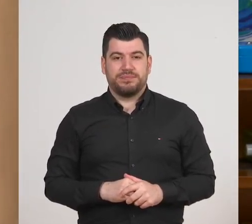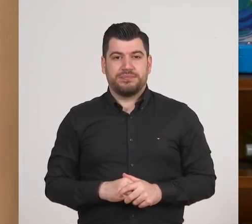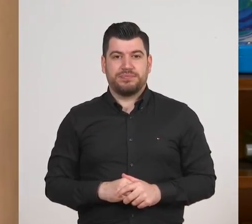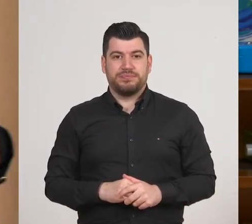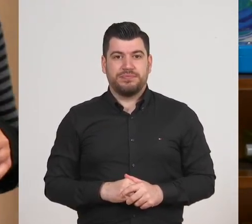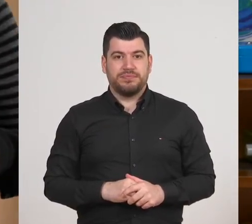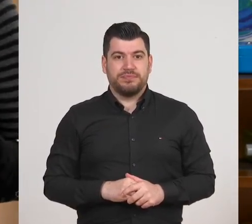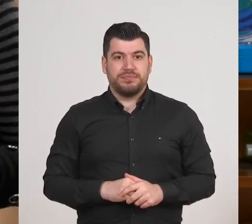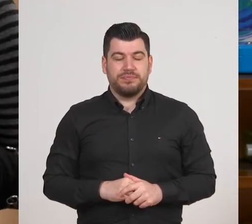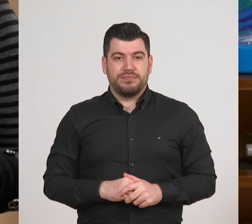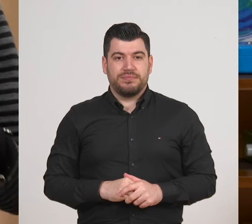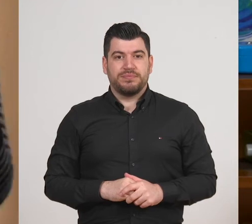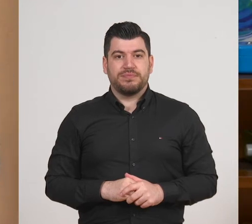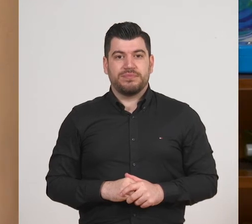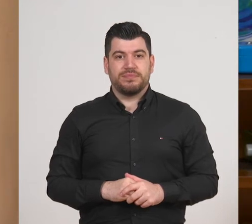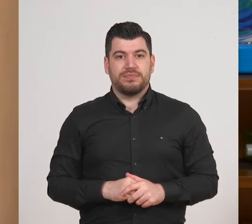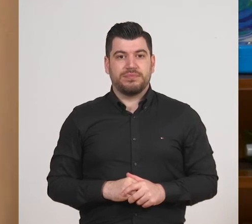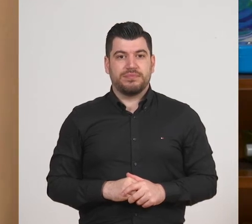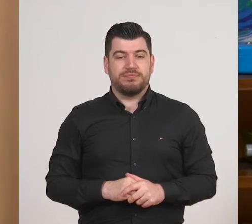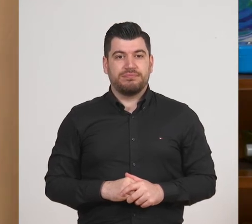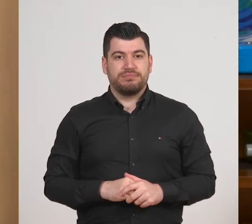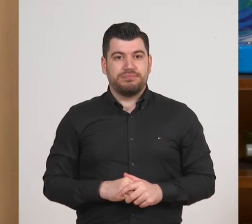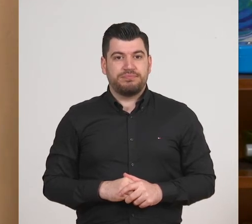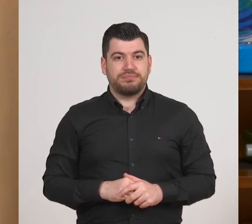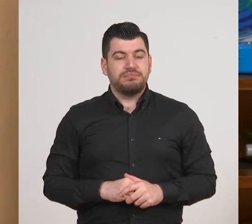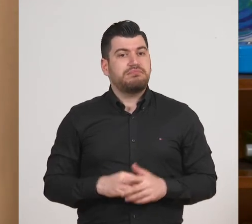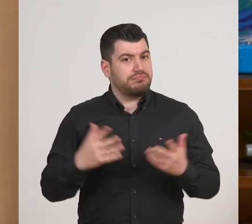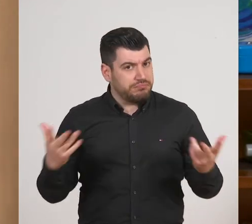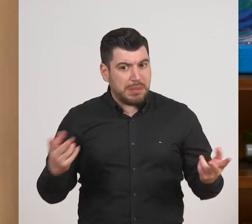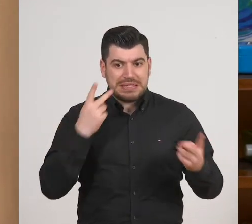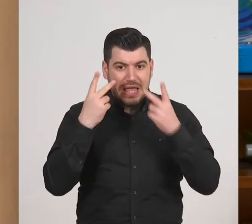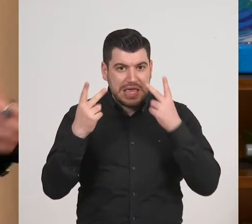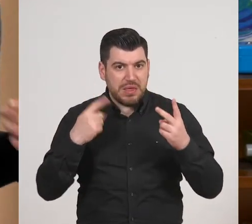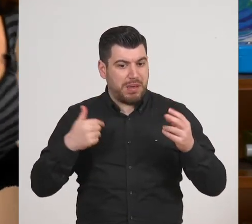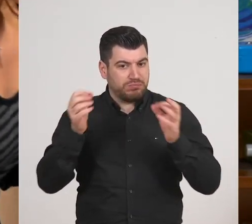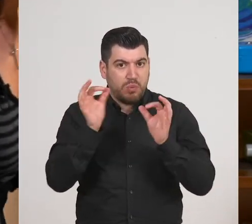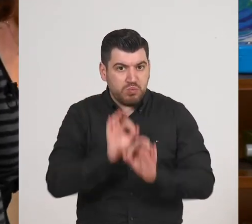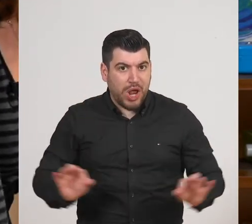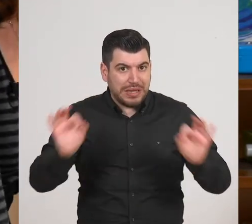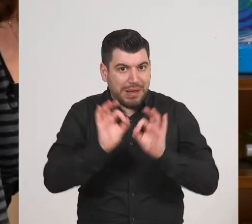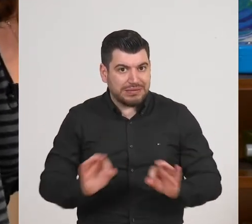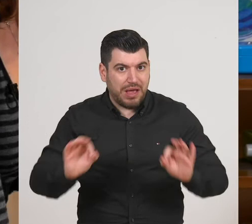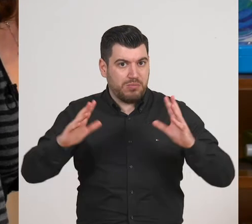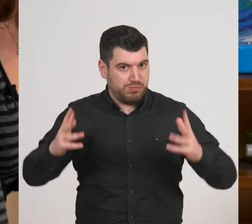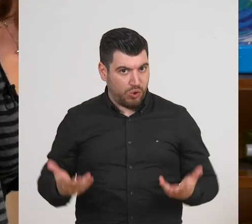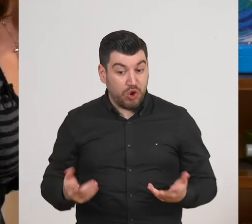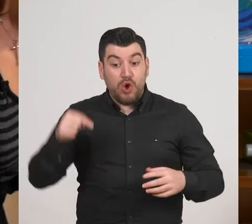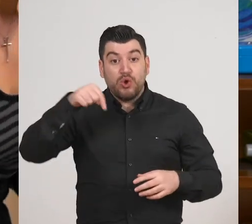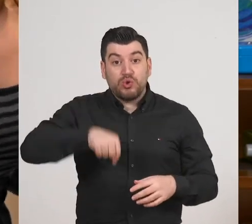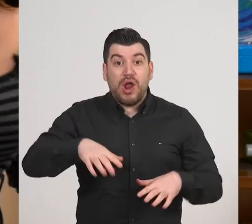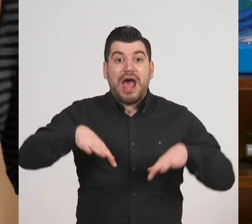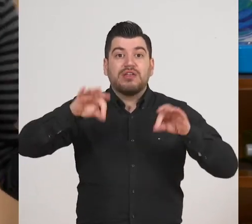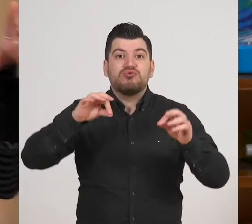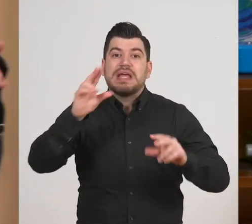Αφού λοιπόν είδαμε τι πάνω κάτω κάνουμε για να προετοιμαστούμε, ξεκινάμε τη δομή της